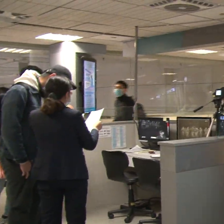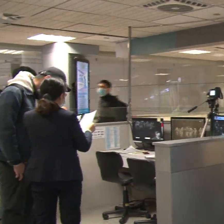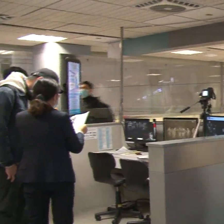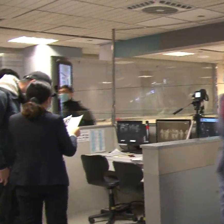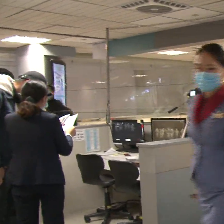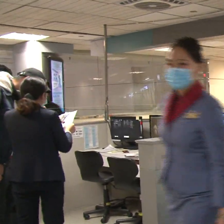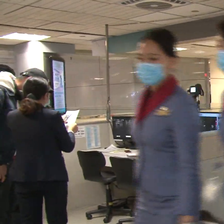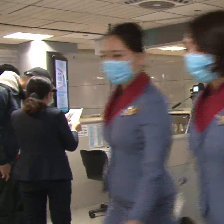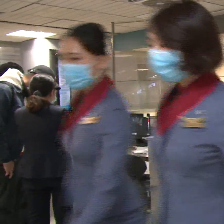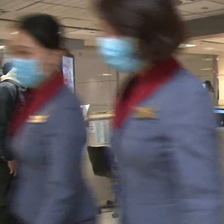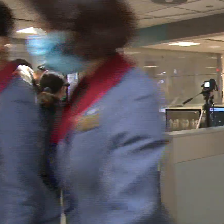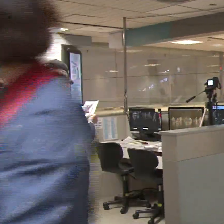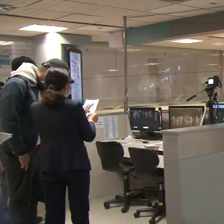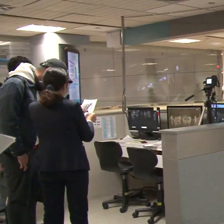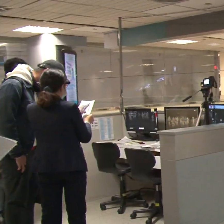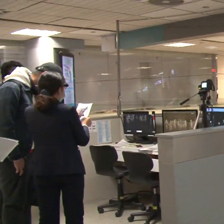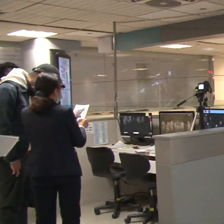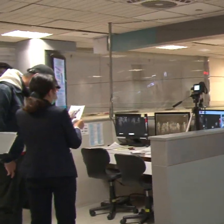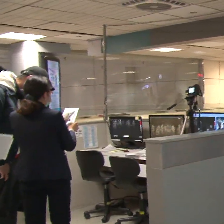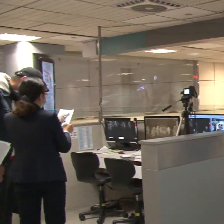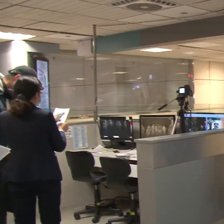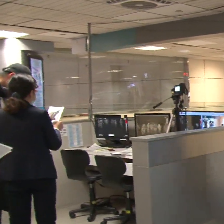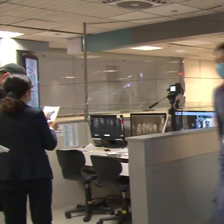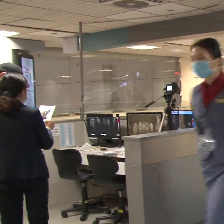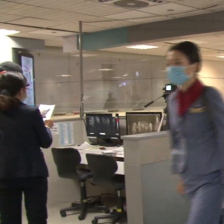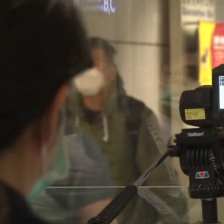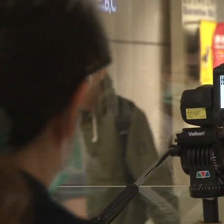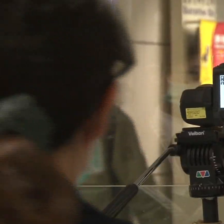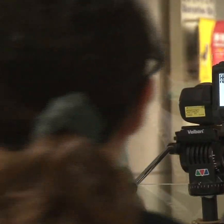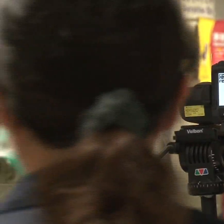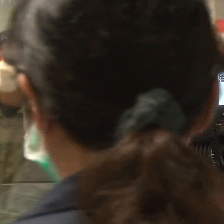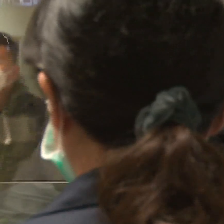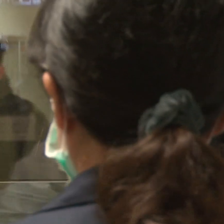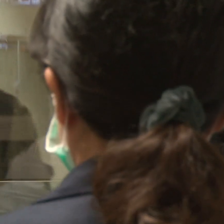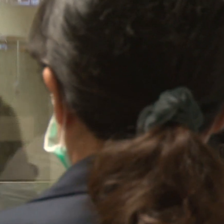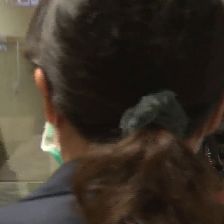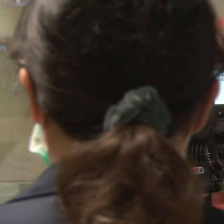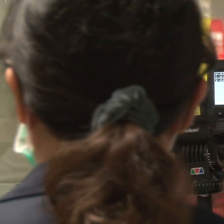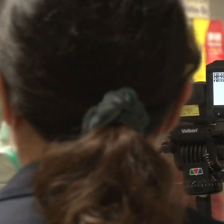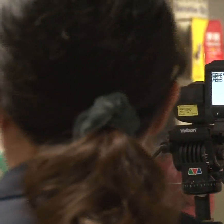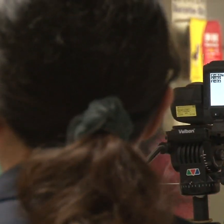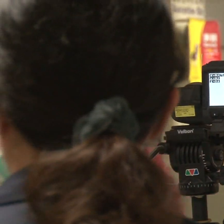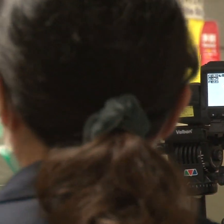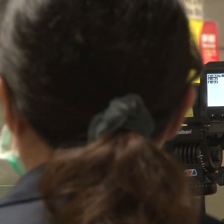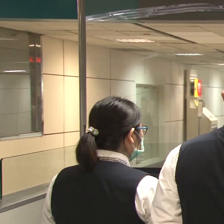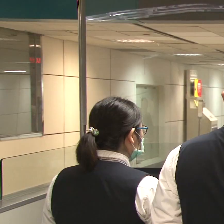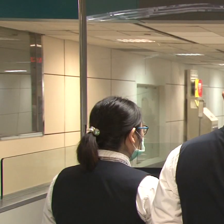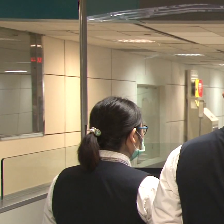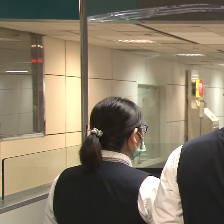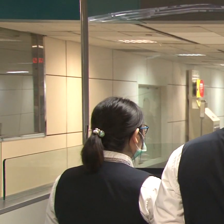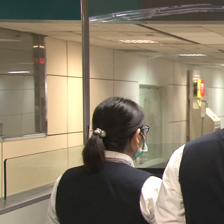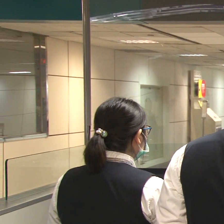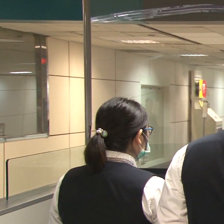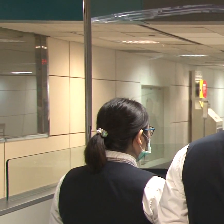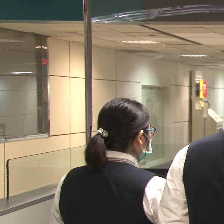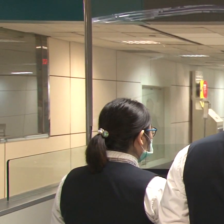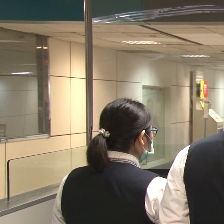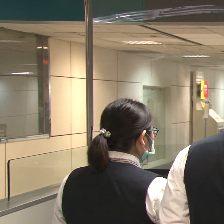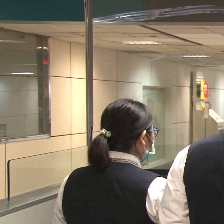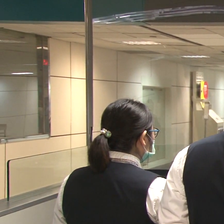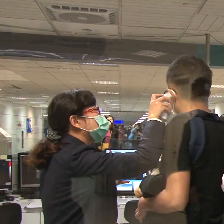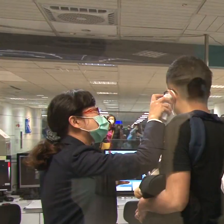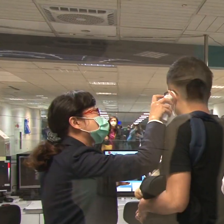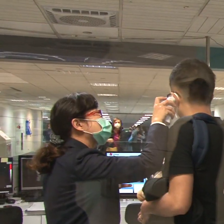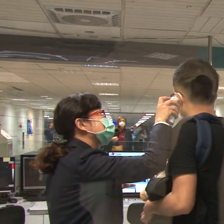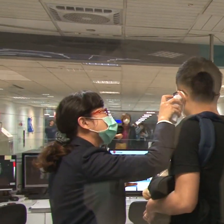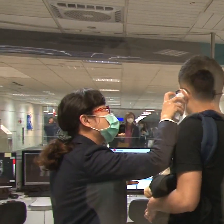时中也宣布好消息，477名确诊个案接触者均已解除列管，可以恢复正常生活，以及10名确诊个案有望